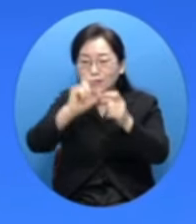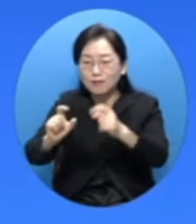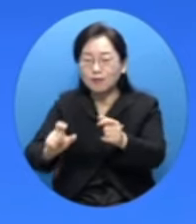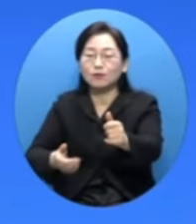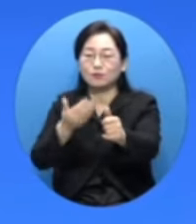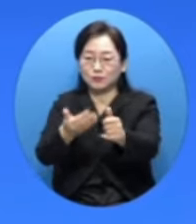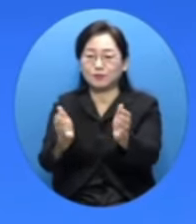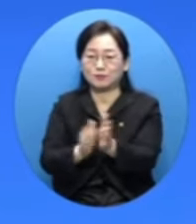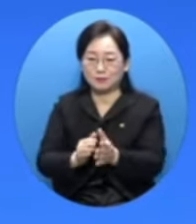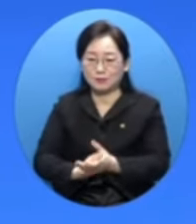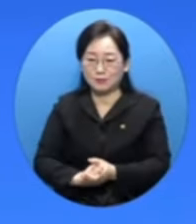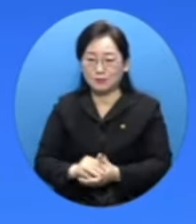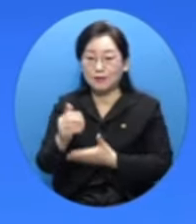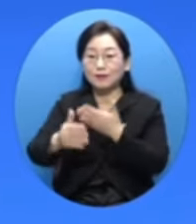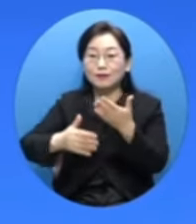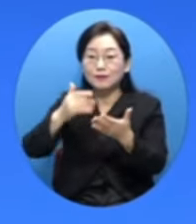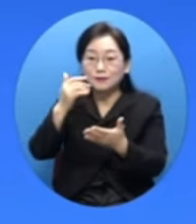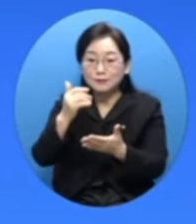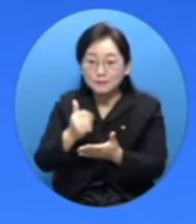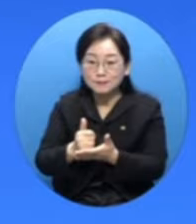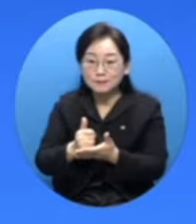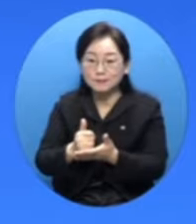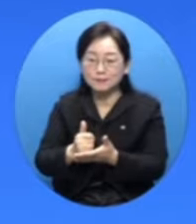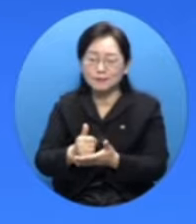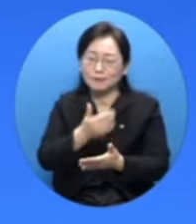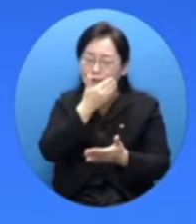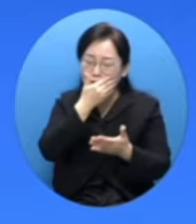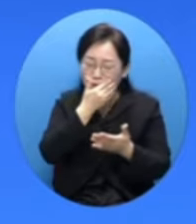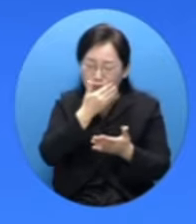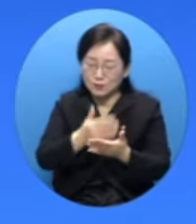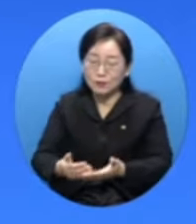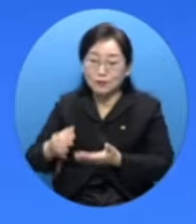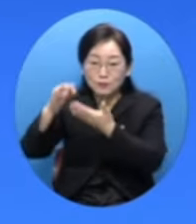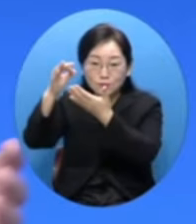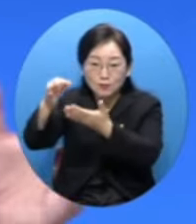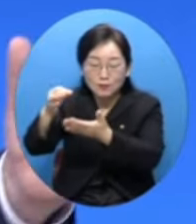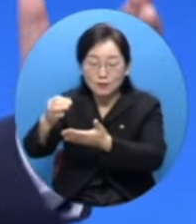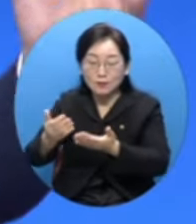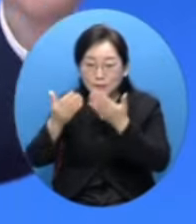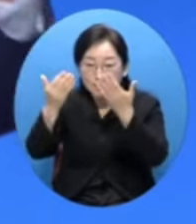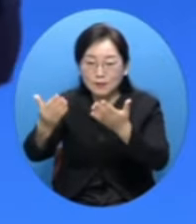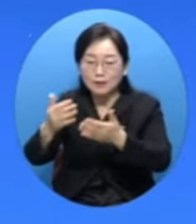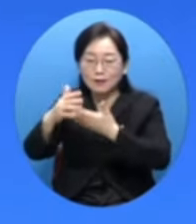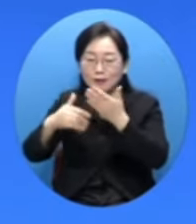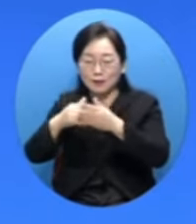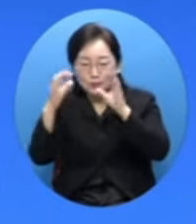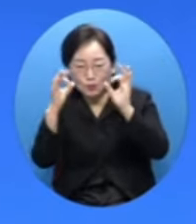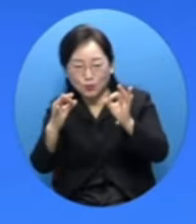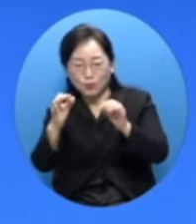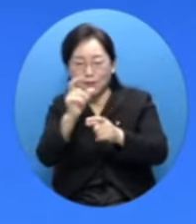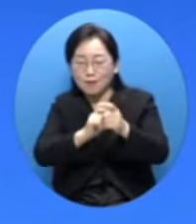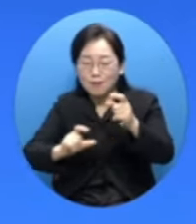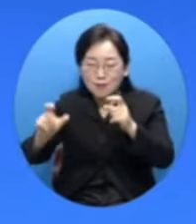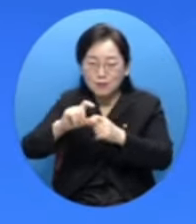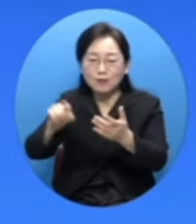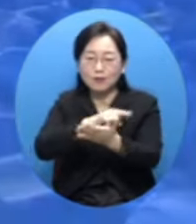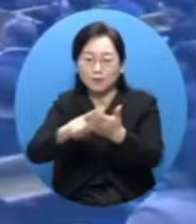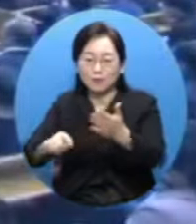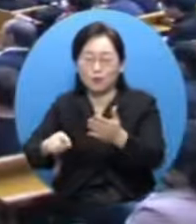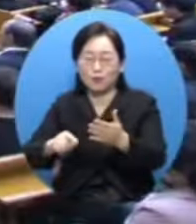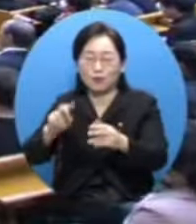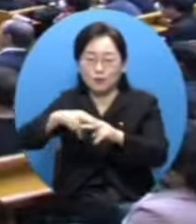것입니다. 하나님께 내 가장 귀한 것을 바칠 때 하나님께서 더 많은 것을 우리에게 선물로